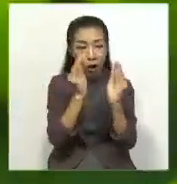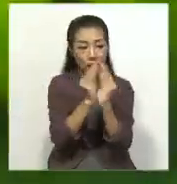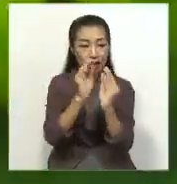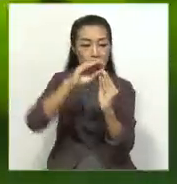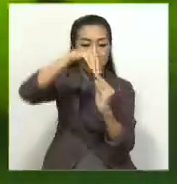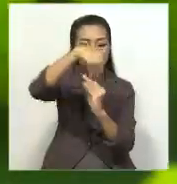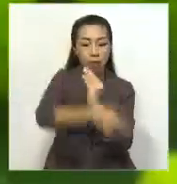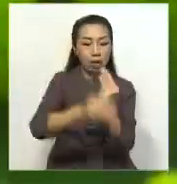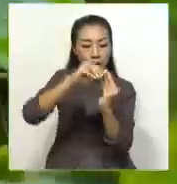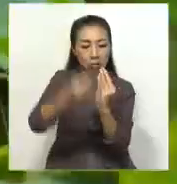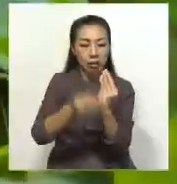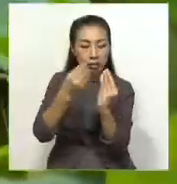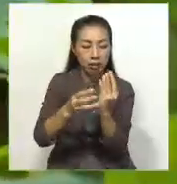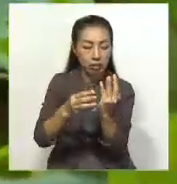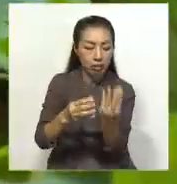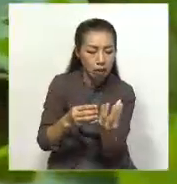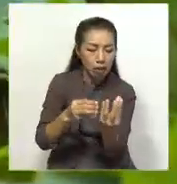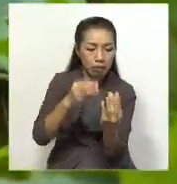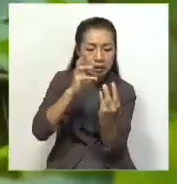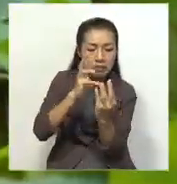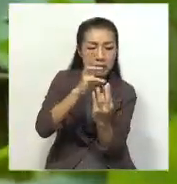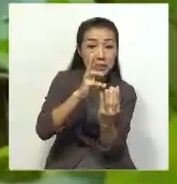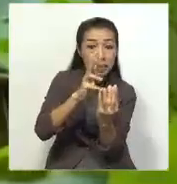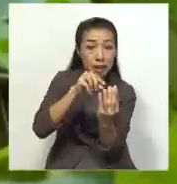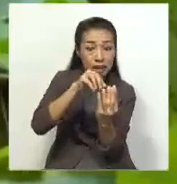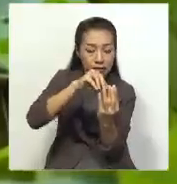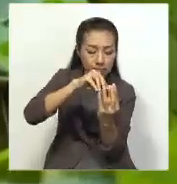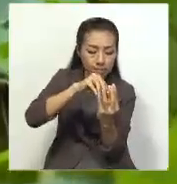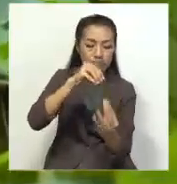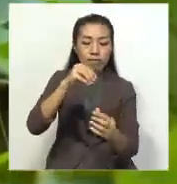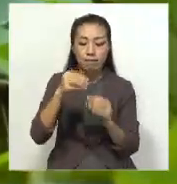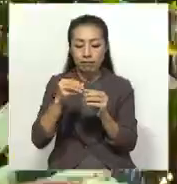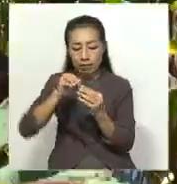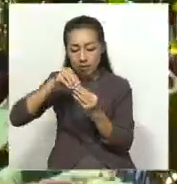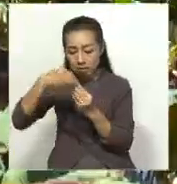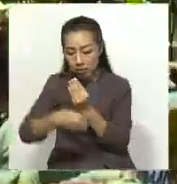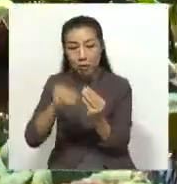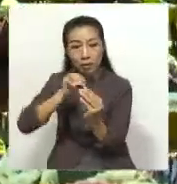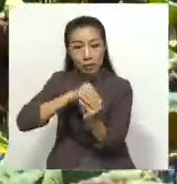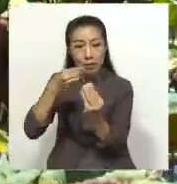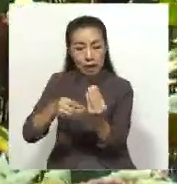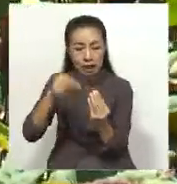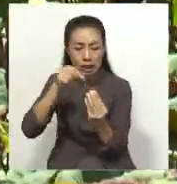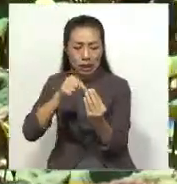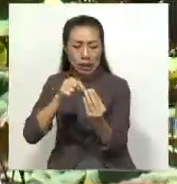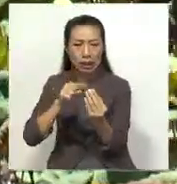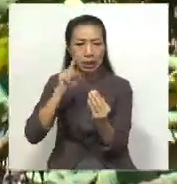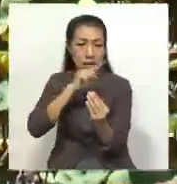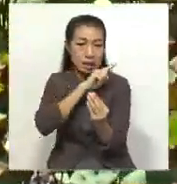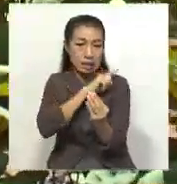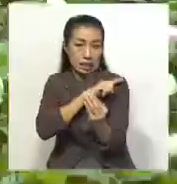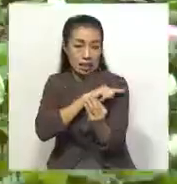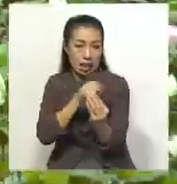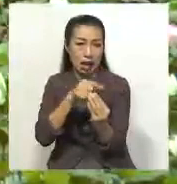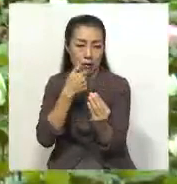ะ แกะออกมาเนื้อมันจะสีขาวๆอ่อนหน่อยใช่ถ้าแกะหน่อยมันก็จะมีขมๆนิดนึงข้างในมีสีเขียวอันนี้มีประโยช